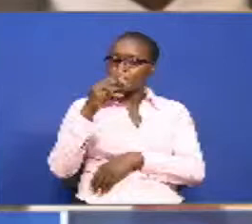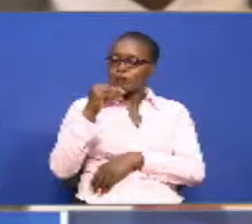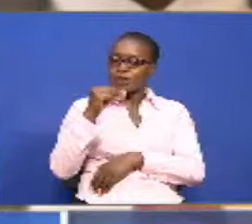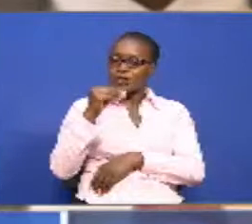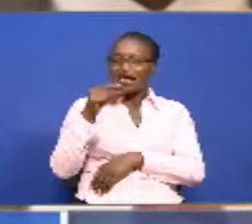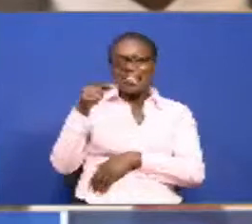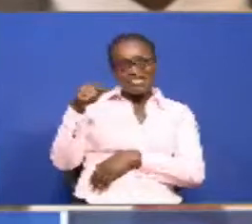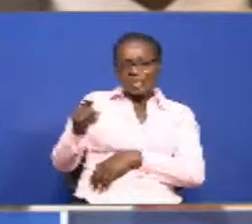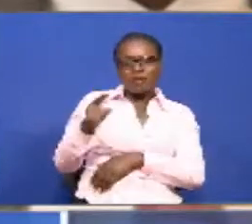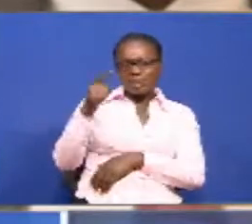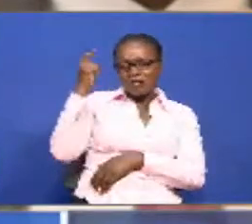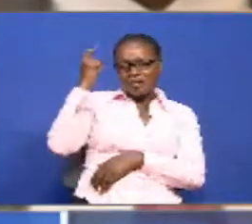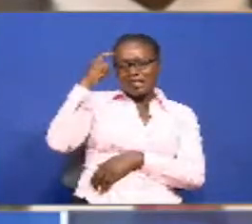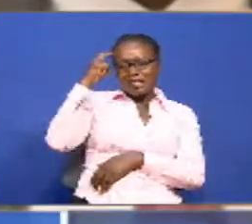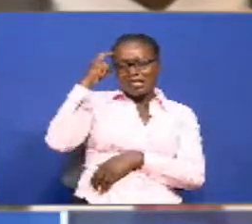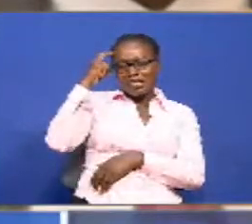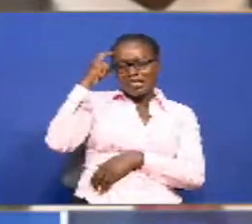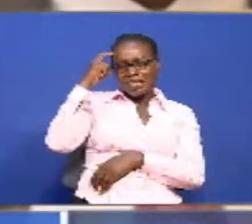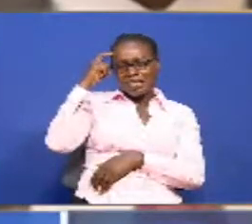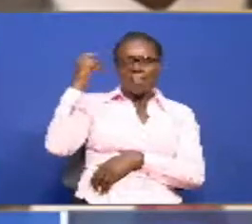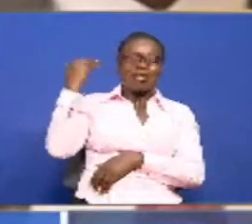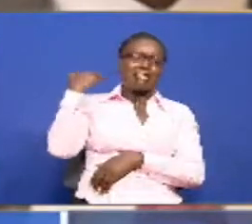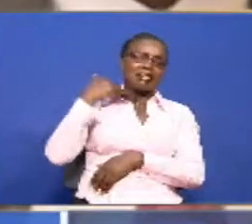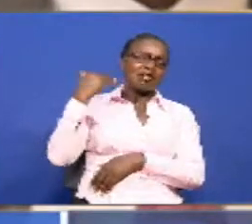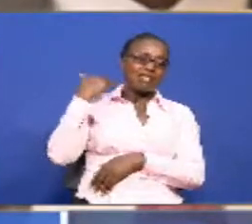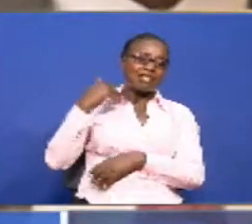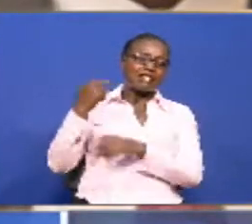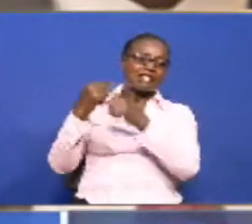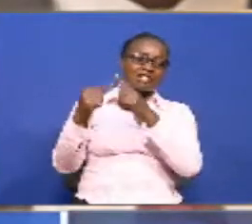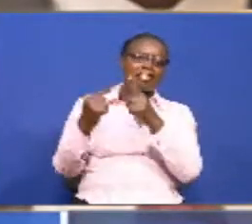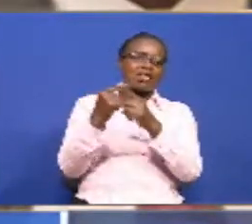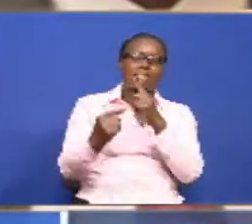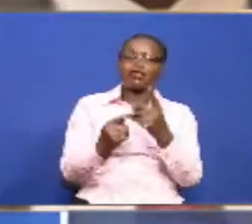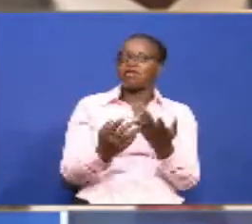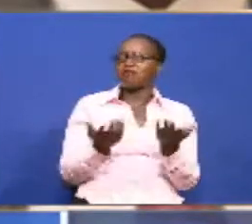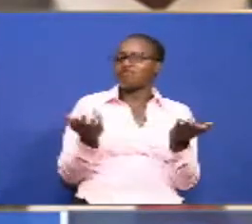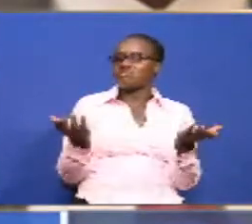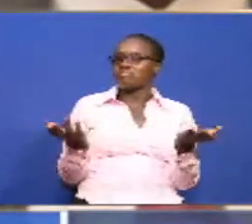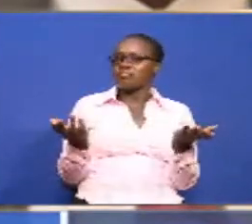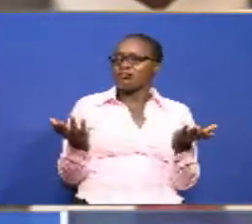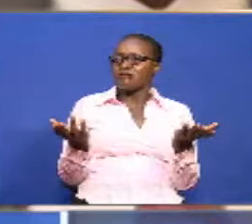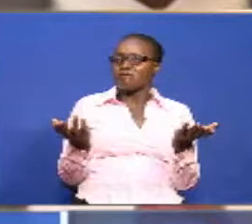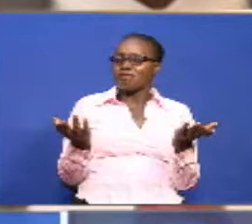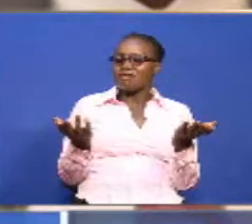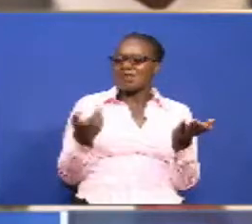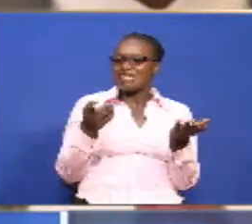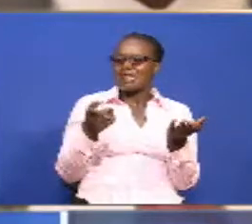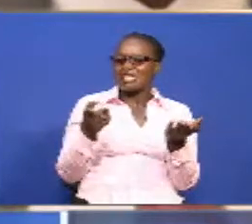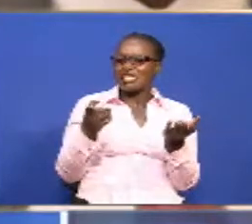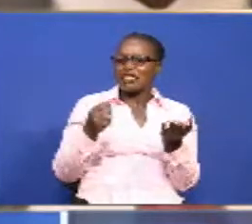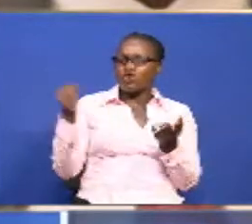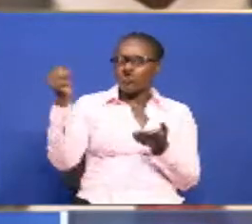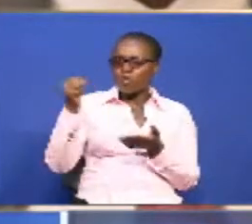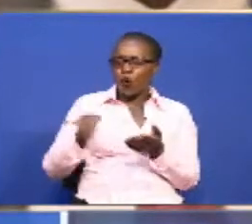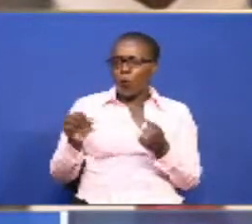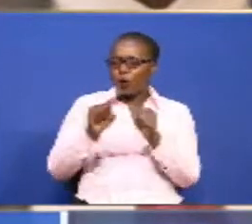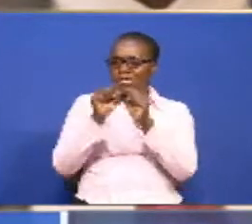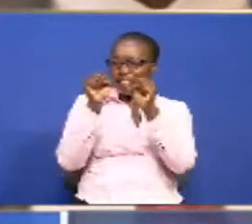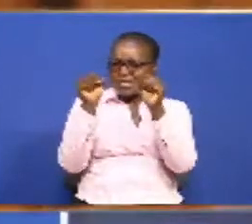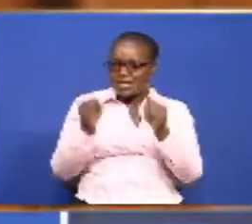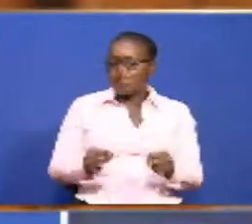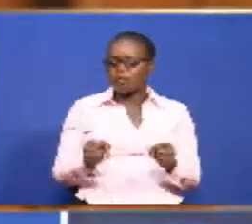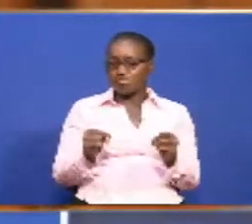wao ni kazi yao ni kuiba na kuuana. Hii imepitwa na wakati,